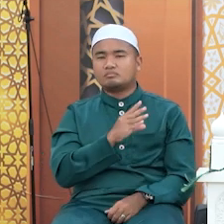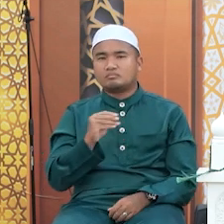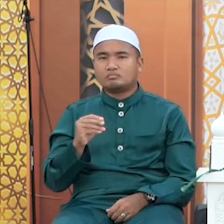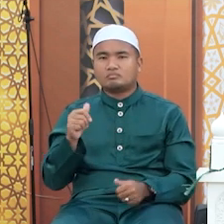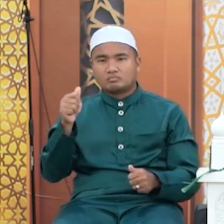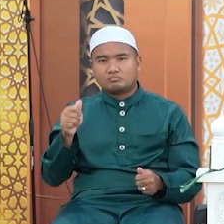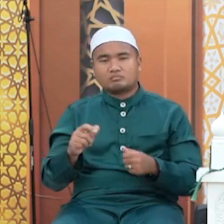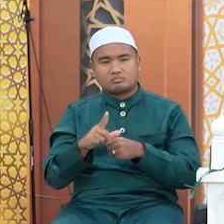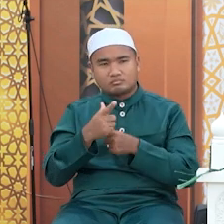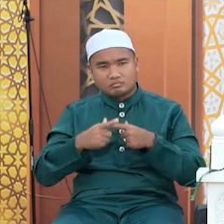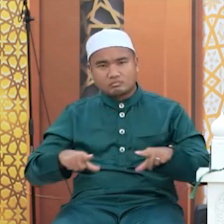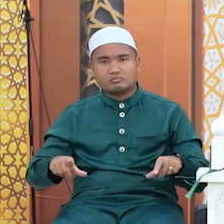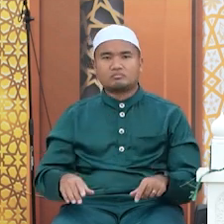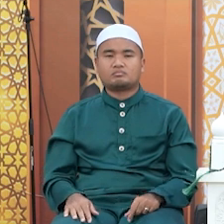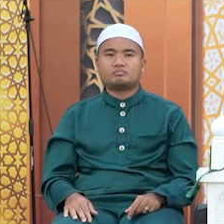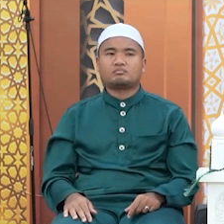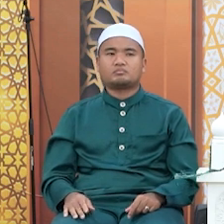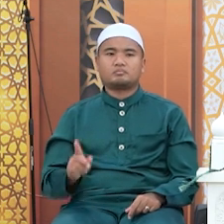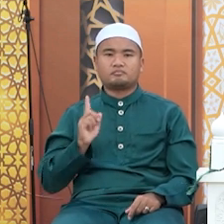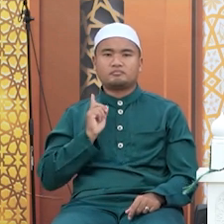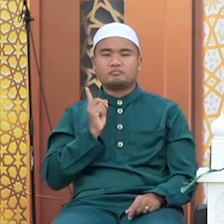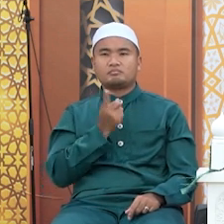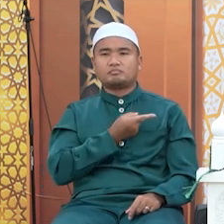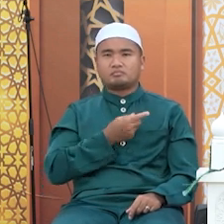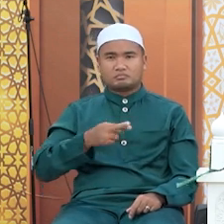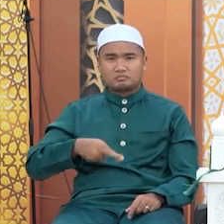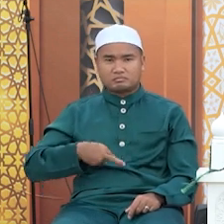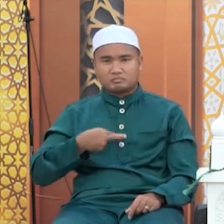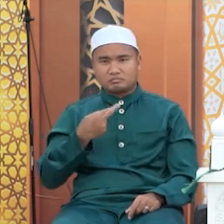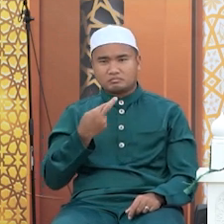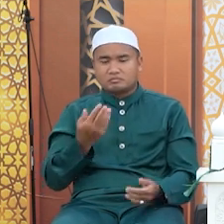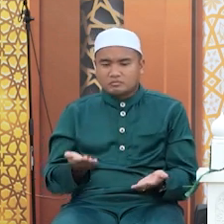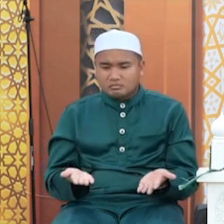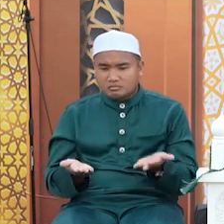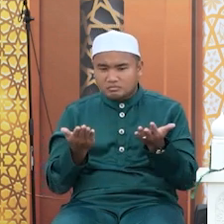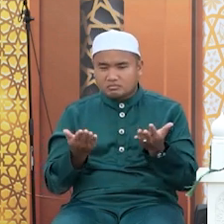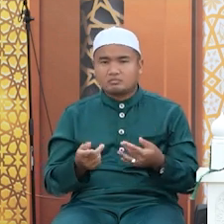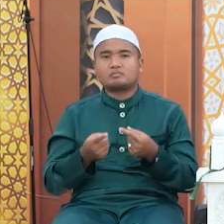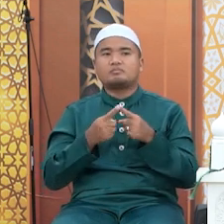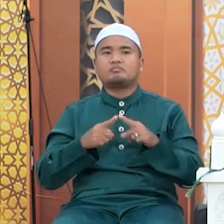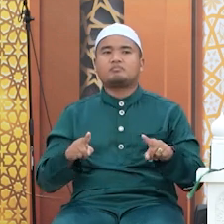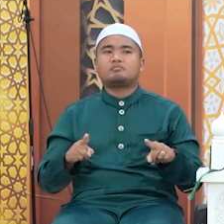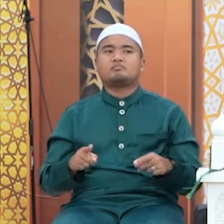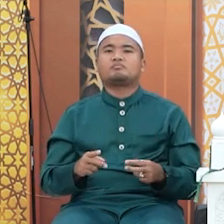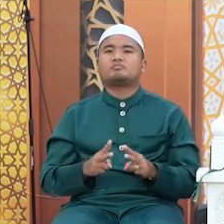Walaupun kita kadang-kadang merasa syariat kita ni berat, tapi sebenarnya amat-amat ringan.